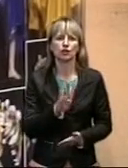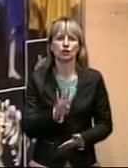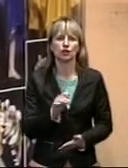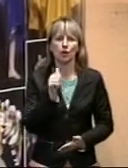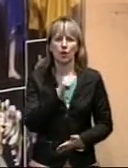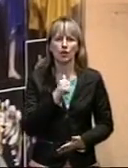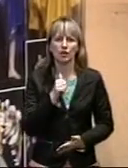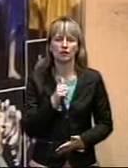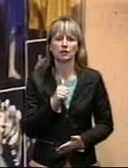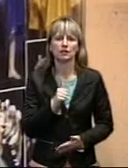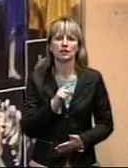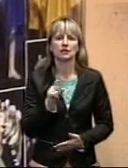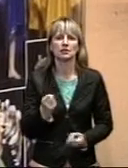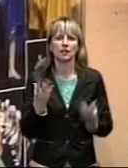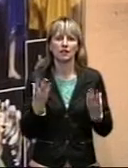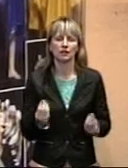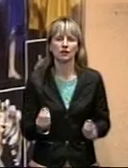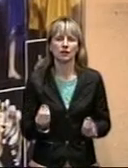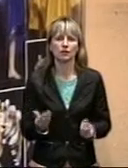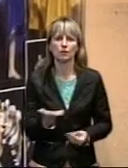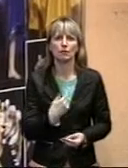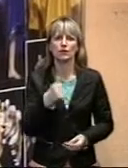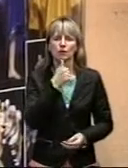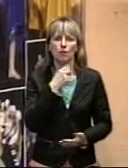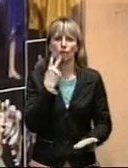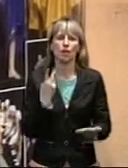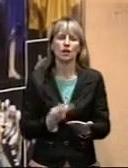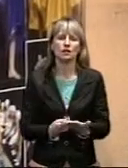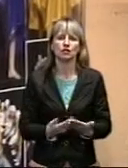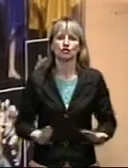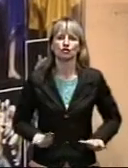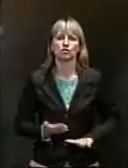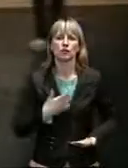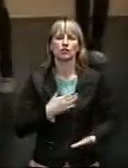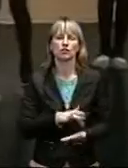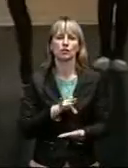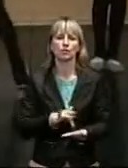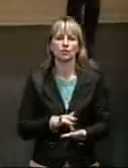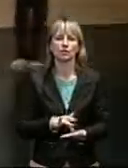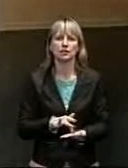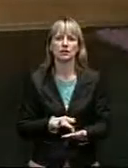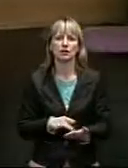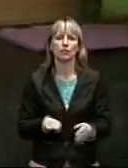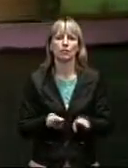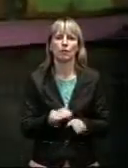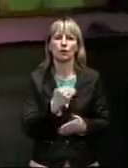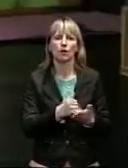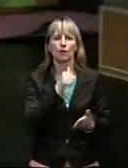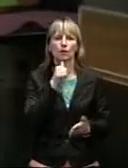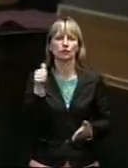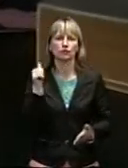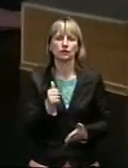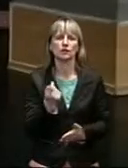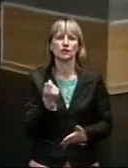тобто за день ми спробували показати життя нашого міста. Порівняно з програмою минулого року,